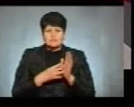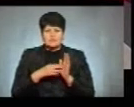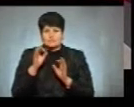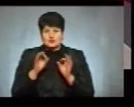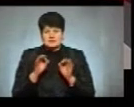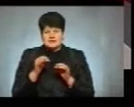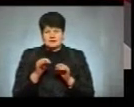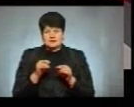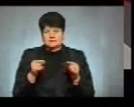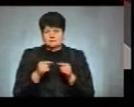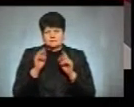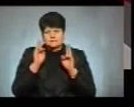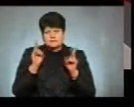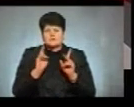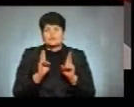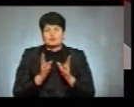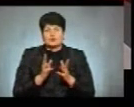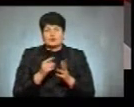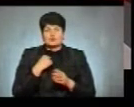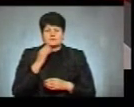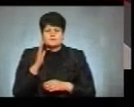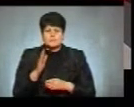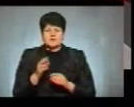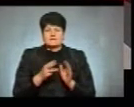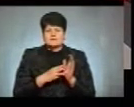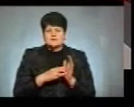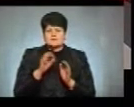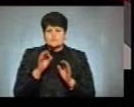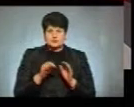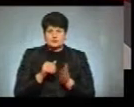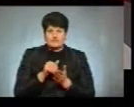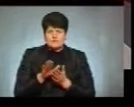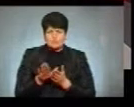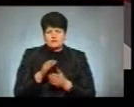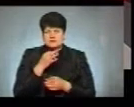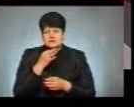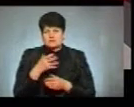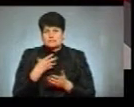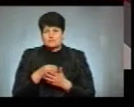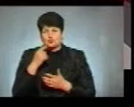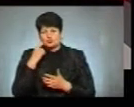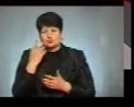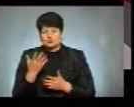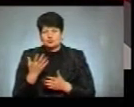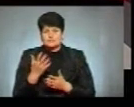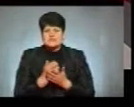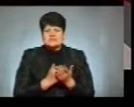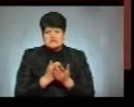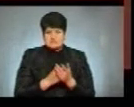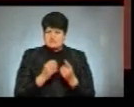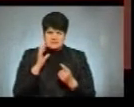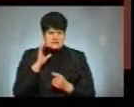17,9% не визначилися по їхніх підрахунках. І плюс до того, що 8% взагалі відмовилися сказати свою думку. Тобто запас